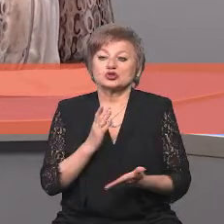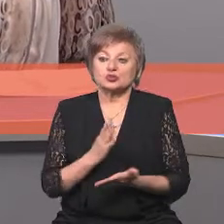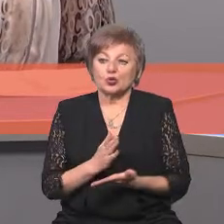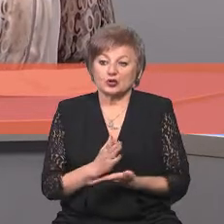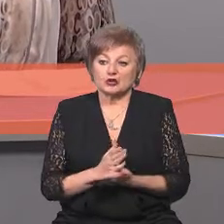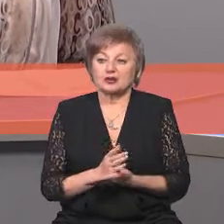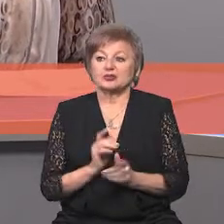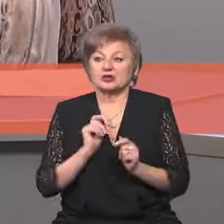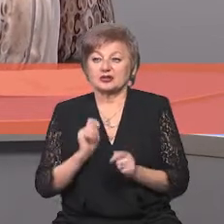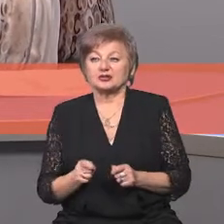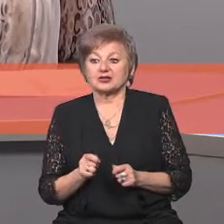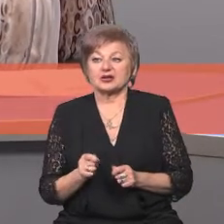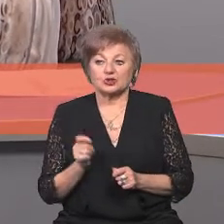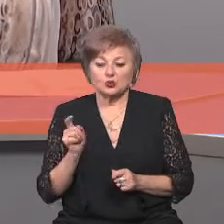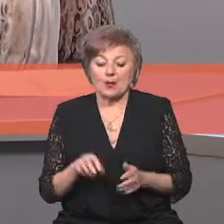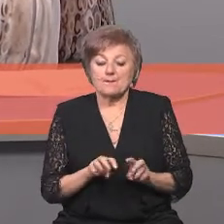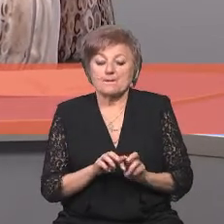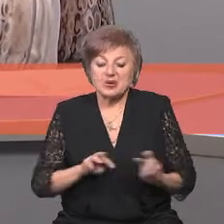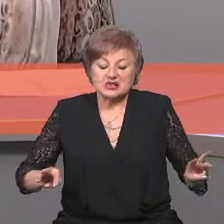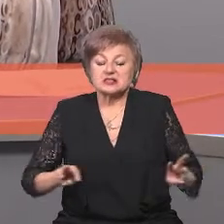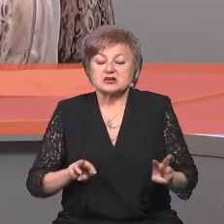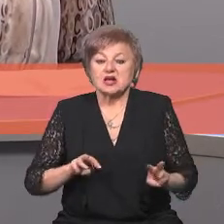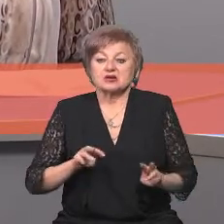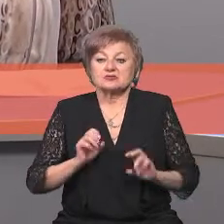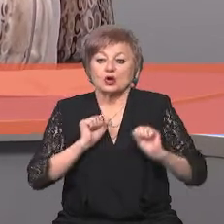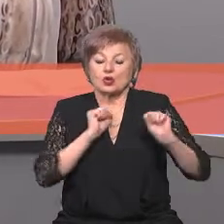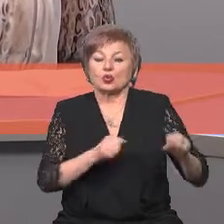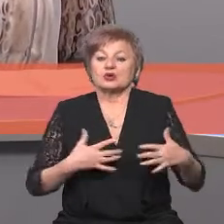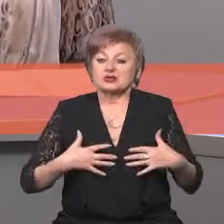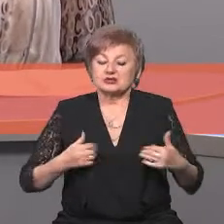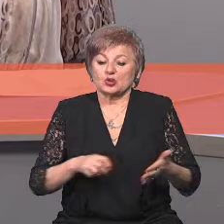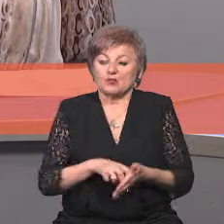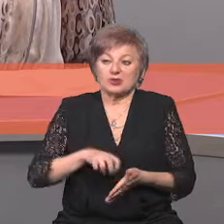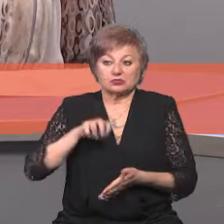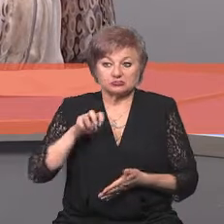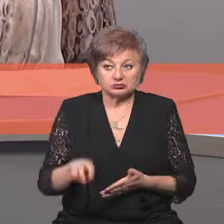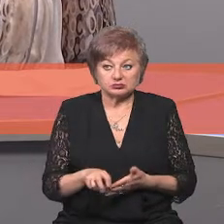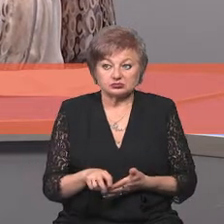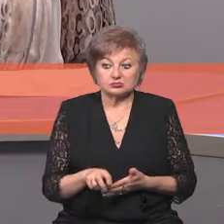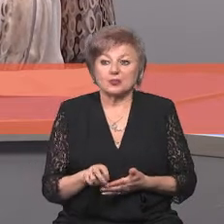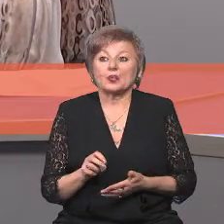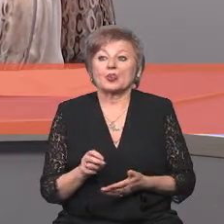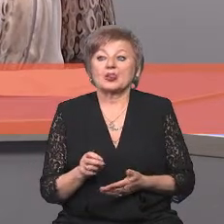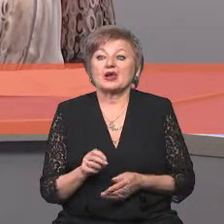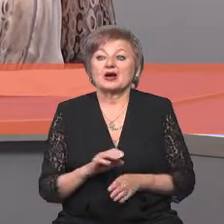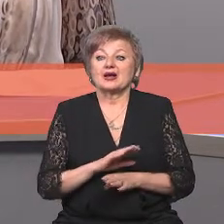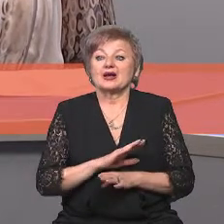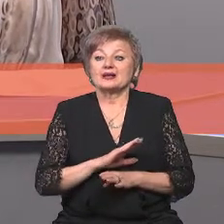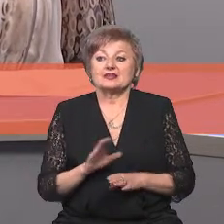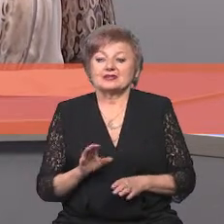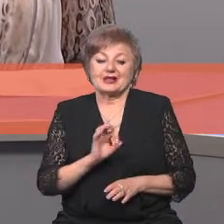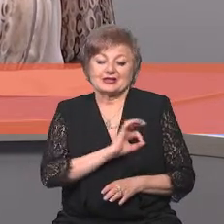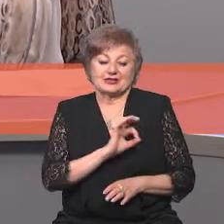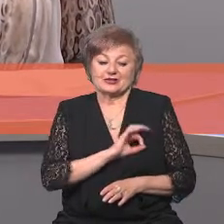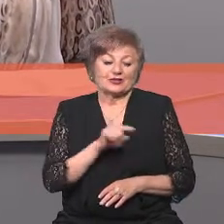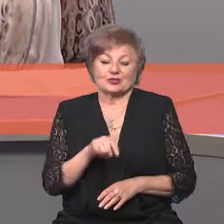і заюстовані, до речі, лист Міністерства охорони здоров'я і лист Міністерства освіти і науки, не юстовані, вони